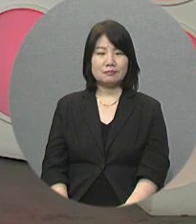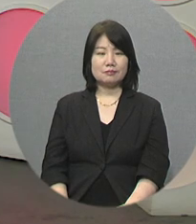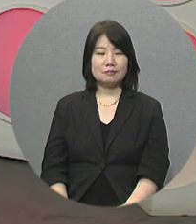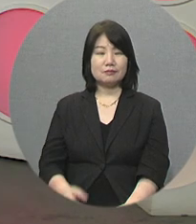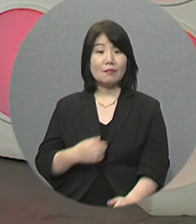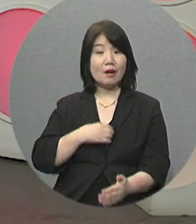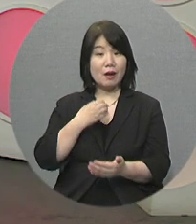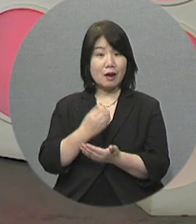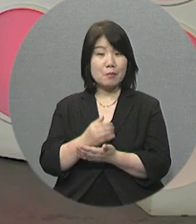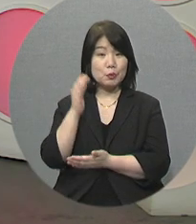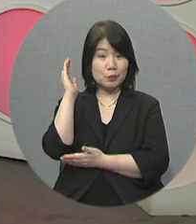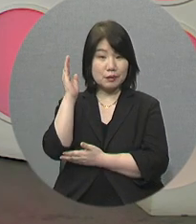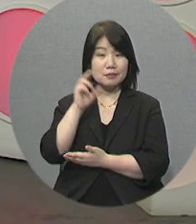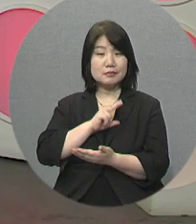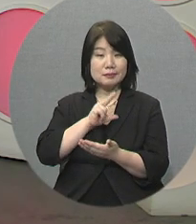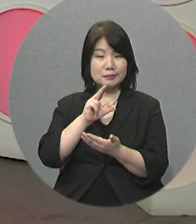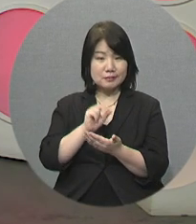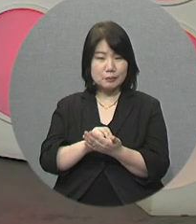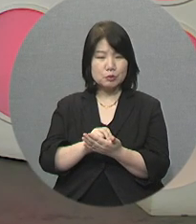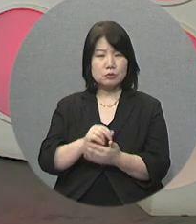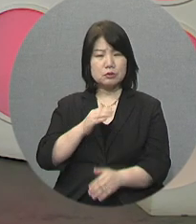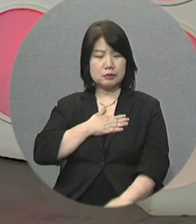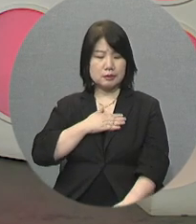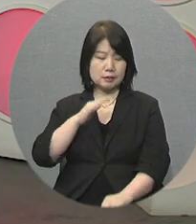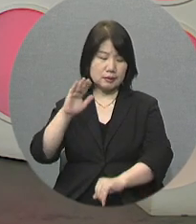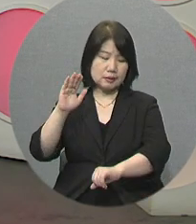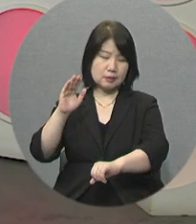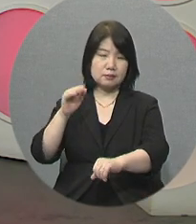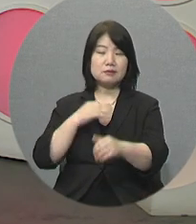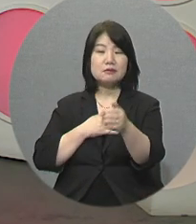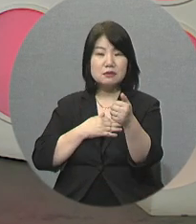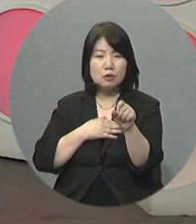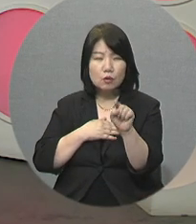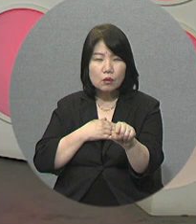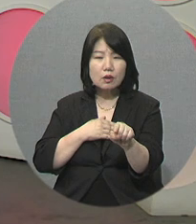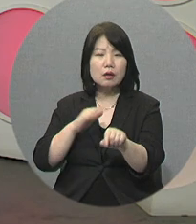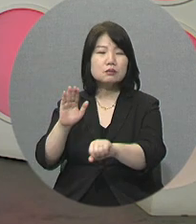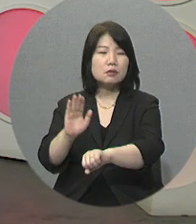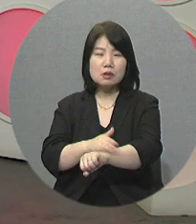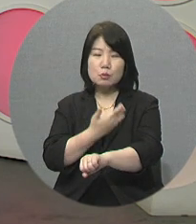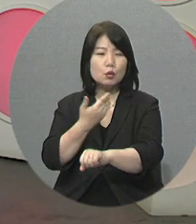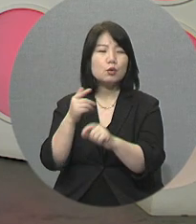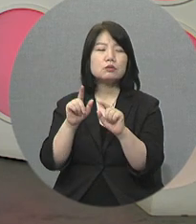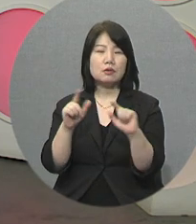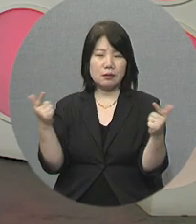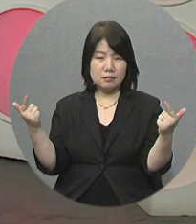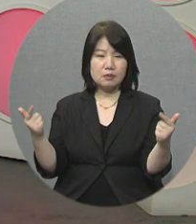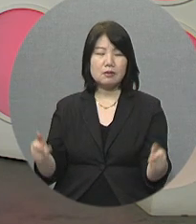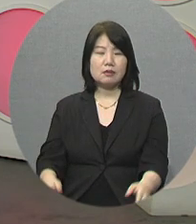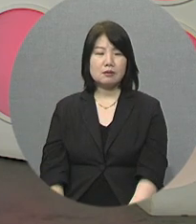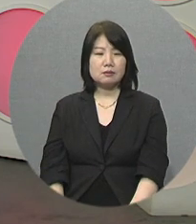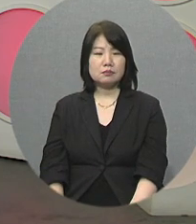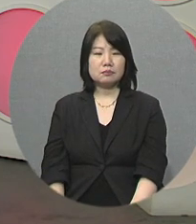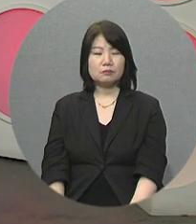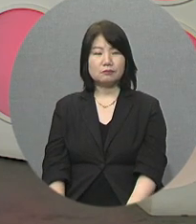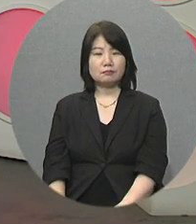감동사연의 제목은요, 내 잘못이 아니다 라는 주제를 가지고 있습니다.